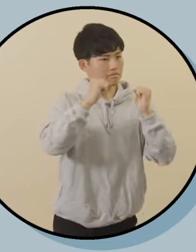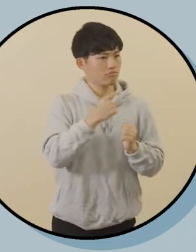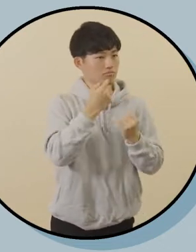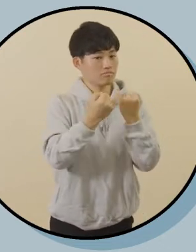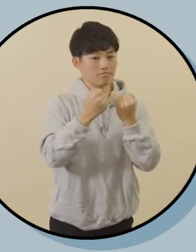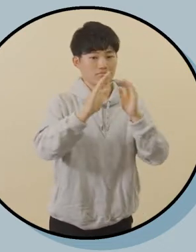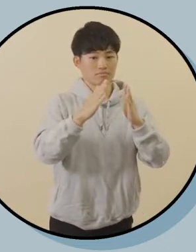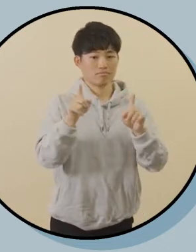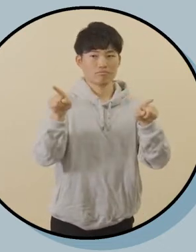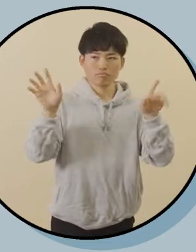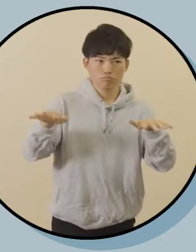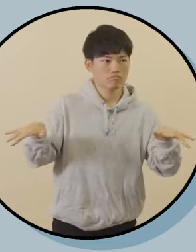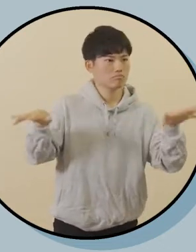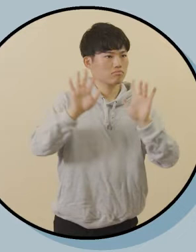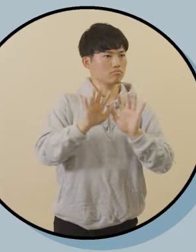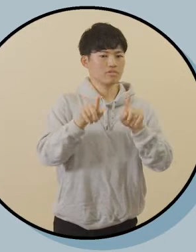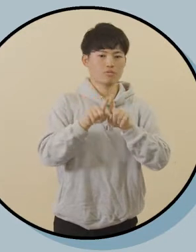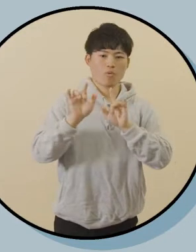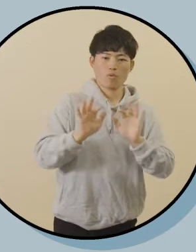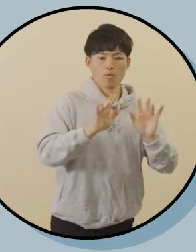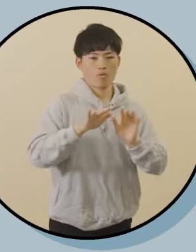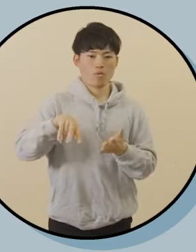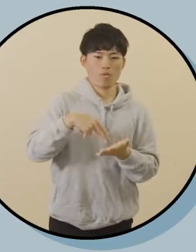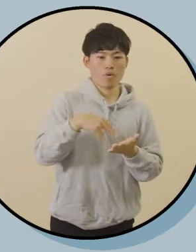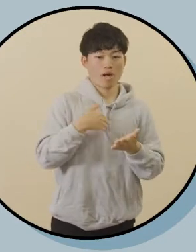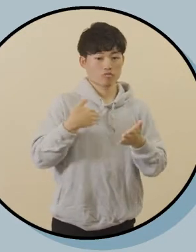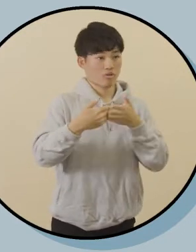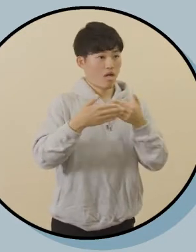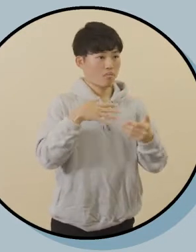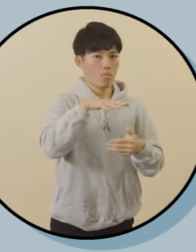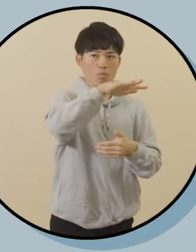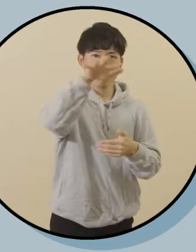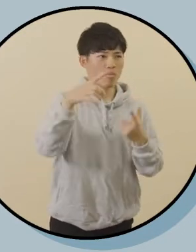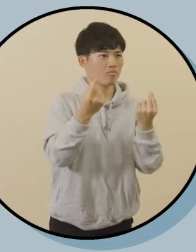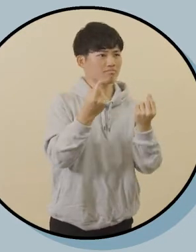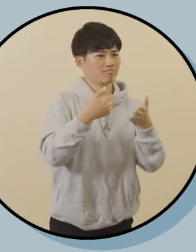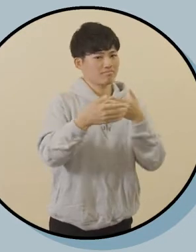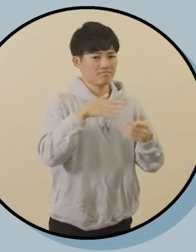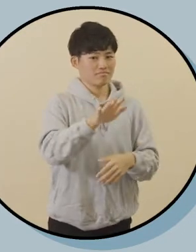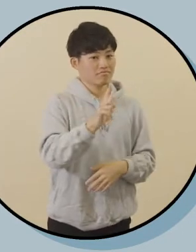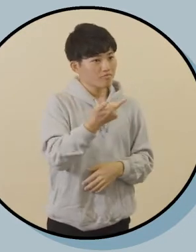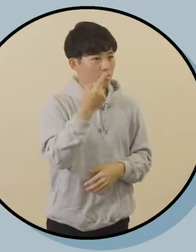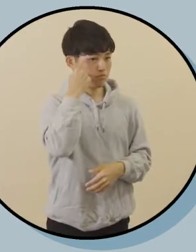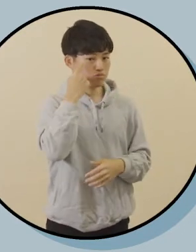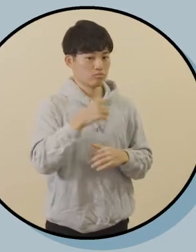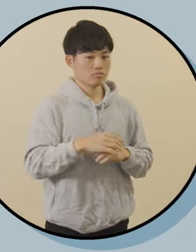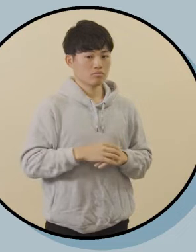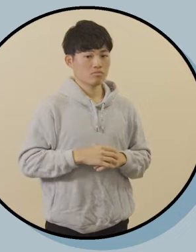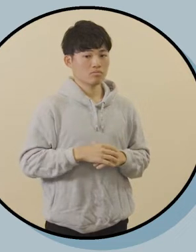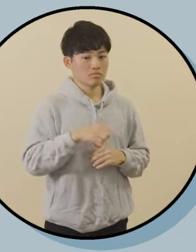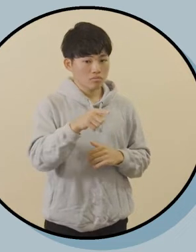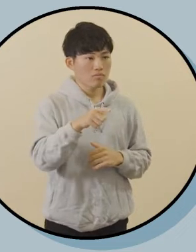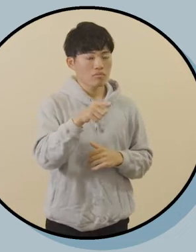しかもこう一緒になって踊ってくれるって、なんかそういう体験って、なんか実は誰でもしてたんじゃないのかなとも思うし、なんかそ